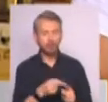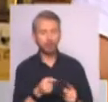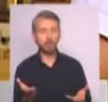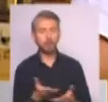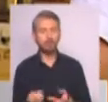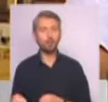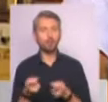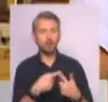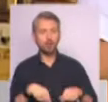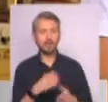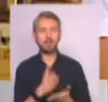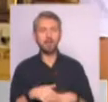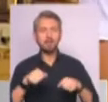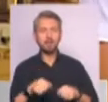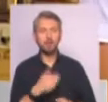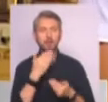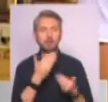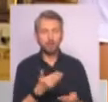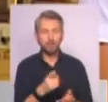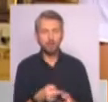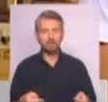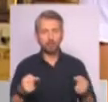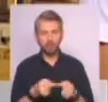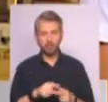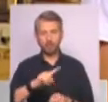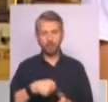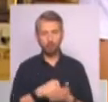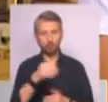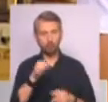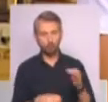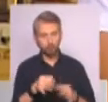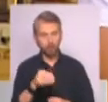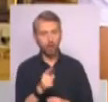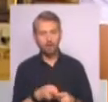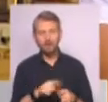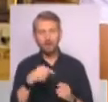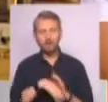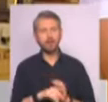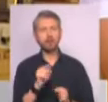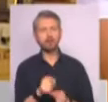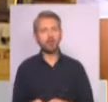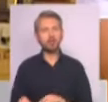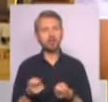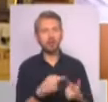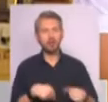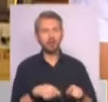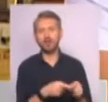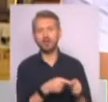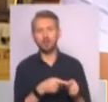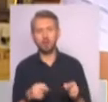постачальна організація має право звернутися з відповідною вимогою до суду. Але це не значить, що ця постачальна організація на